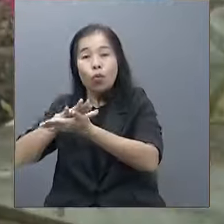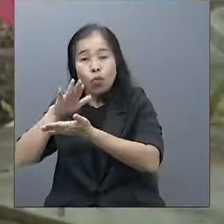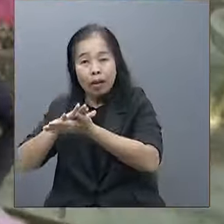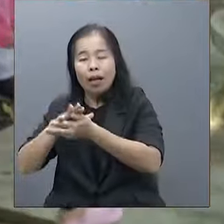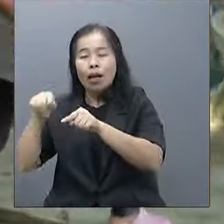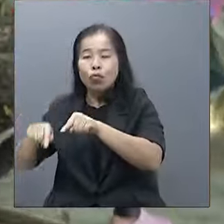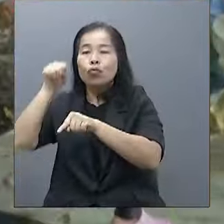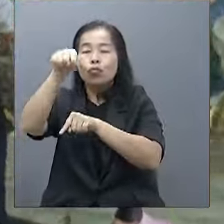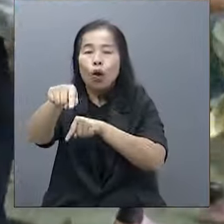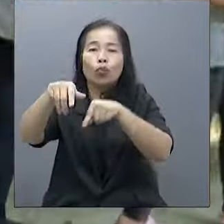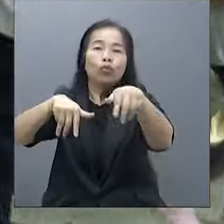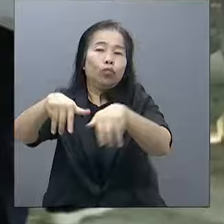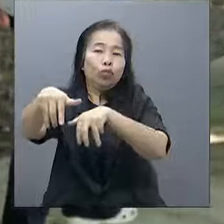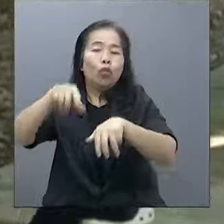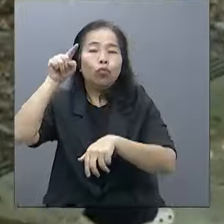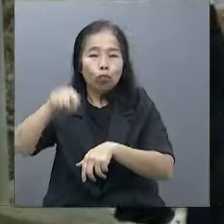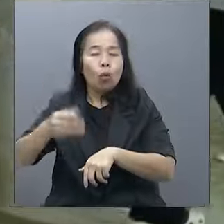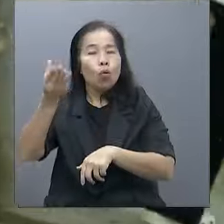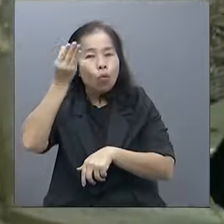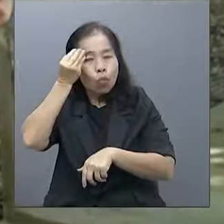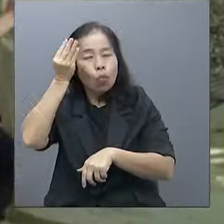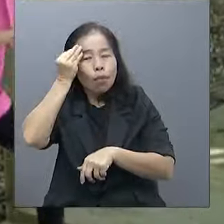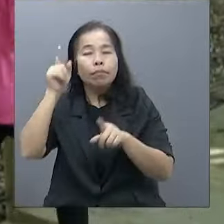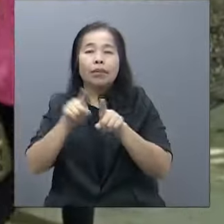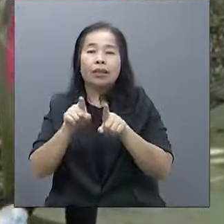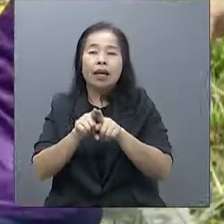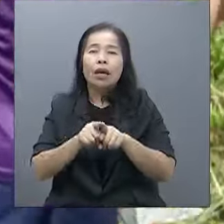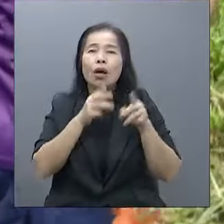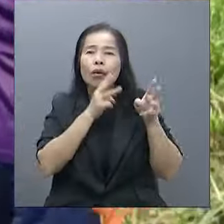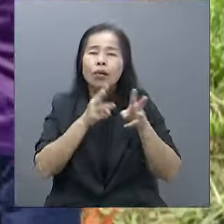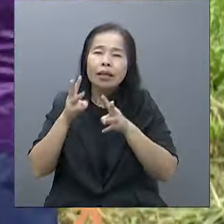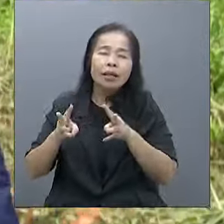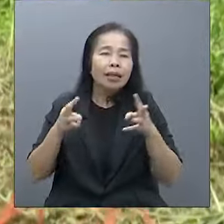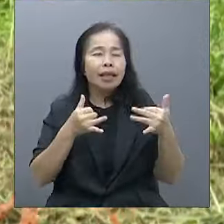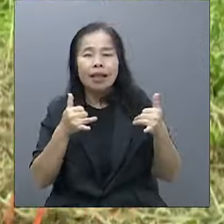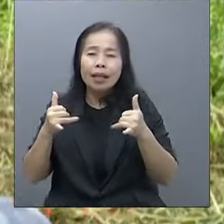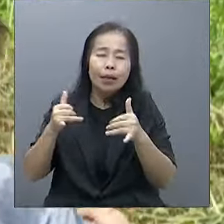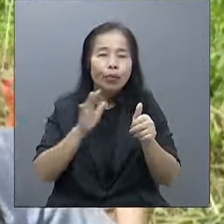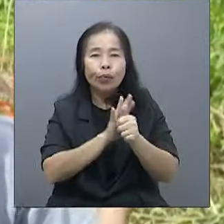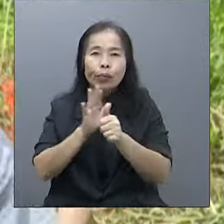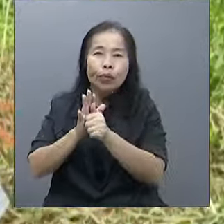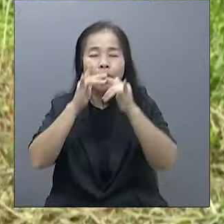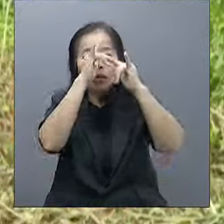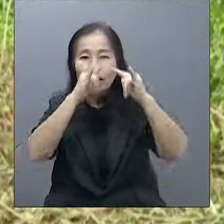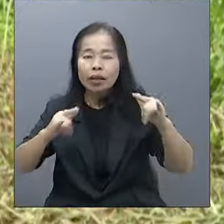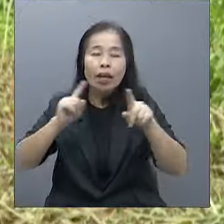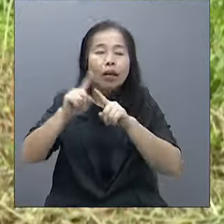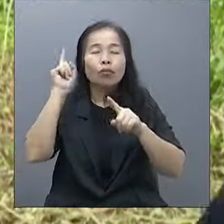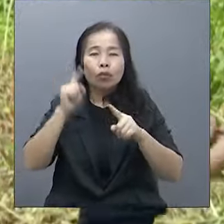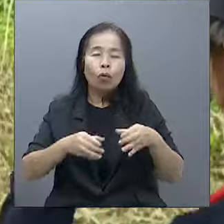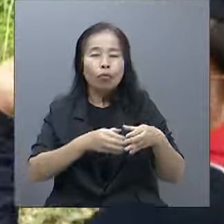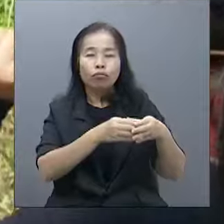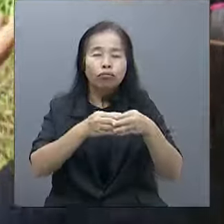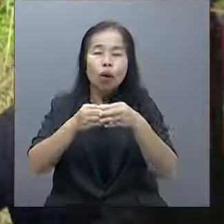ครับกระบวนการการเล่นนะผู้ที่ตัดเตรียมนะในการพาเด็กไปหาชุมชนแห่งนั้นพื้นที่ของชุมชนแห่งนั้น